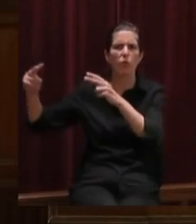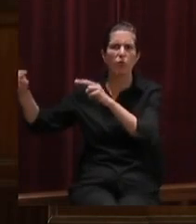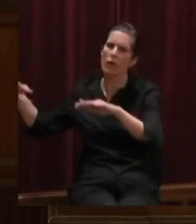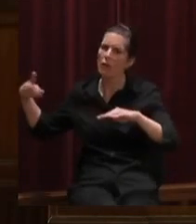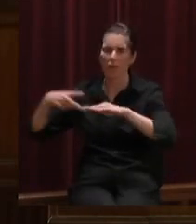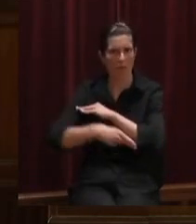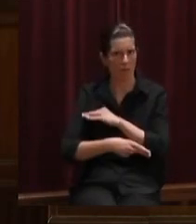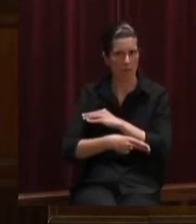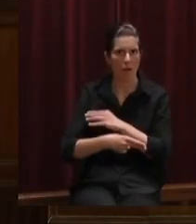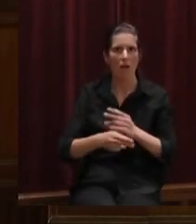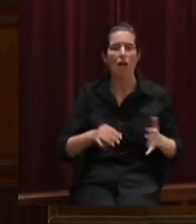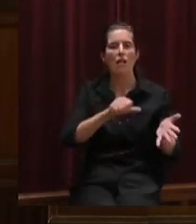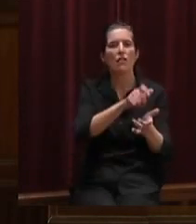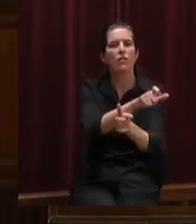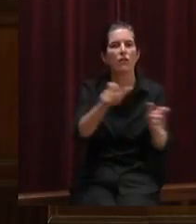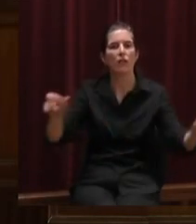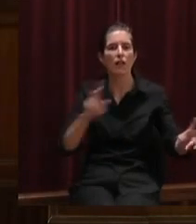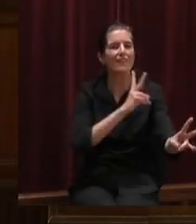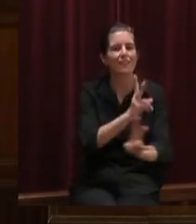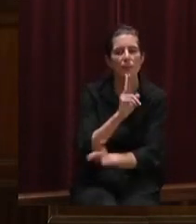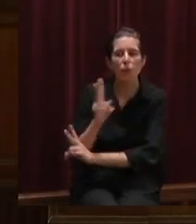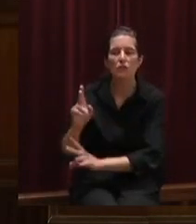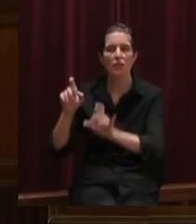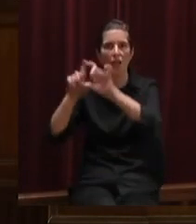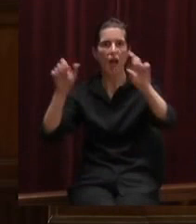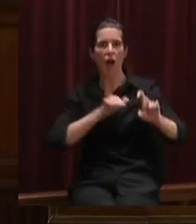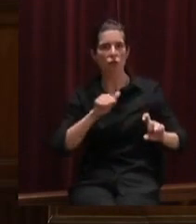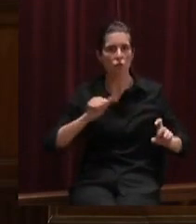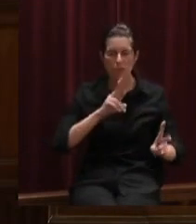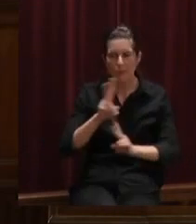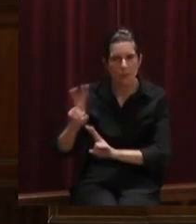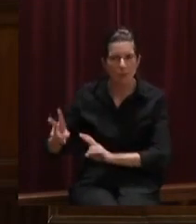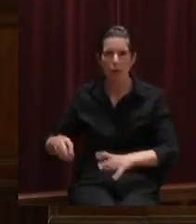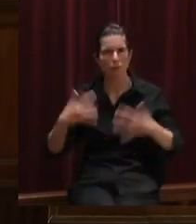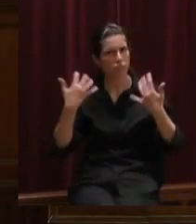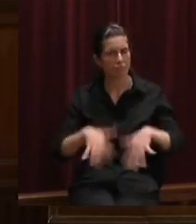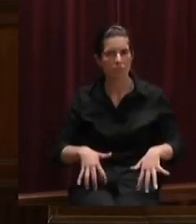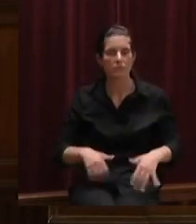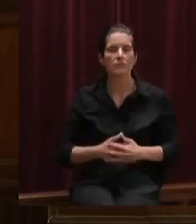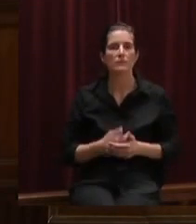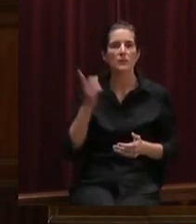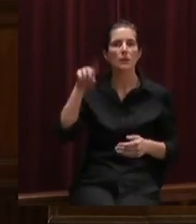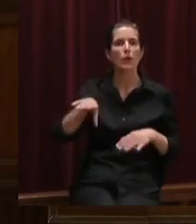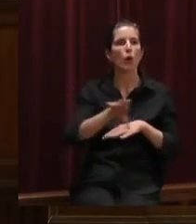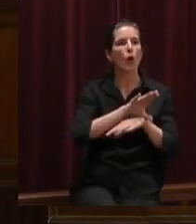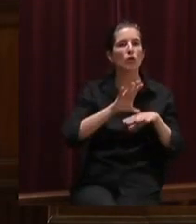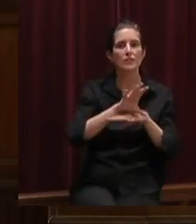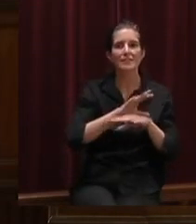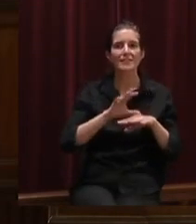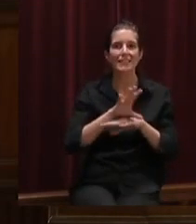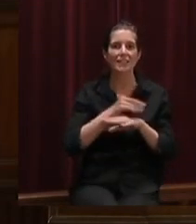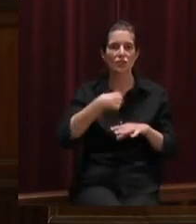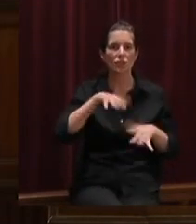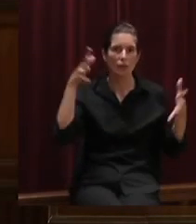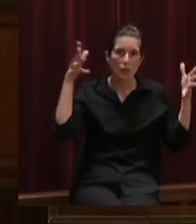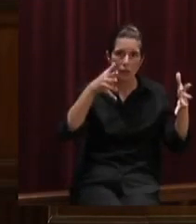ciutadanes, als nostres autònoms i a les nostres empreses. Els donarem així als consells insulars instruments perquè siguin sempre el vertader